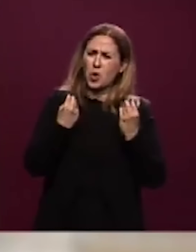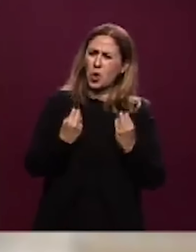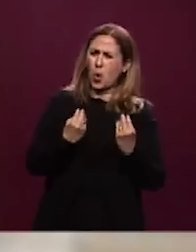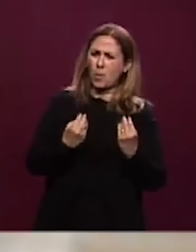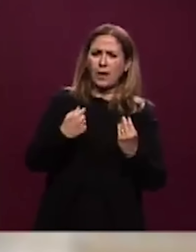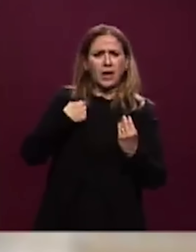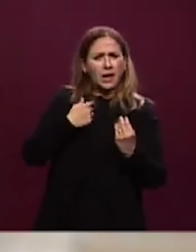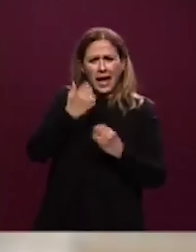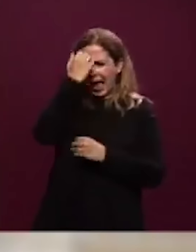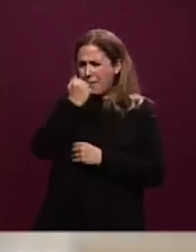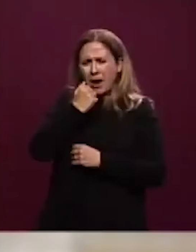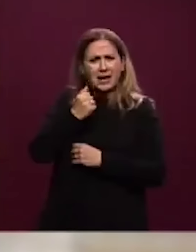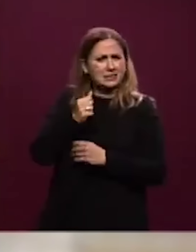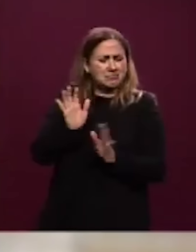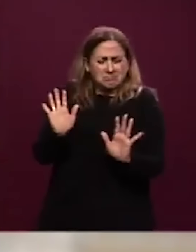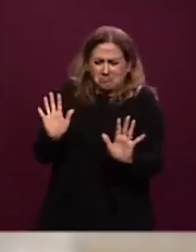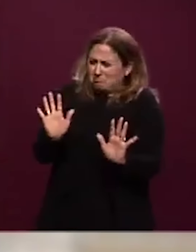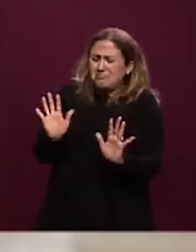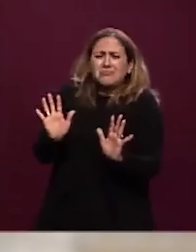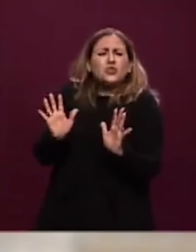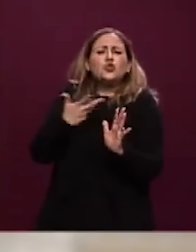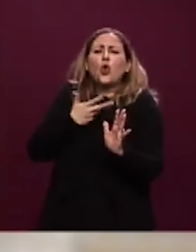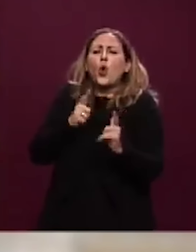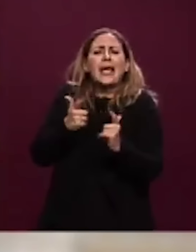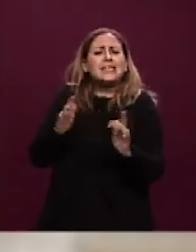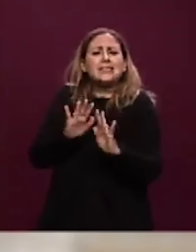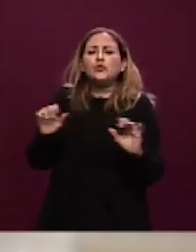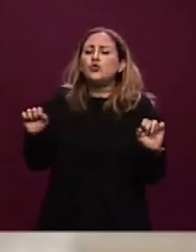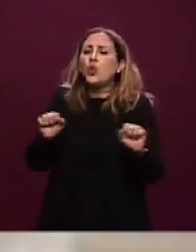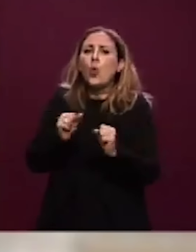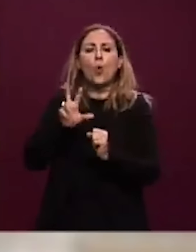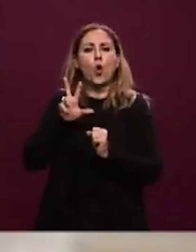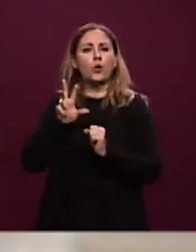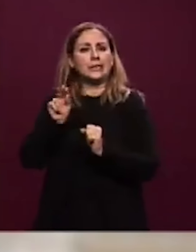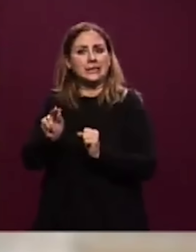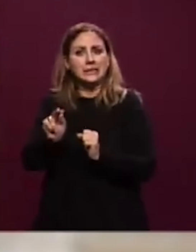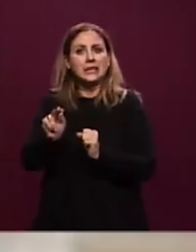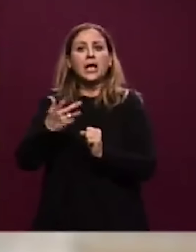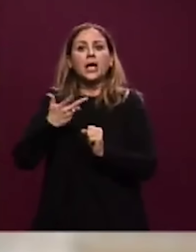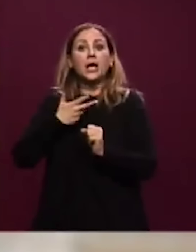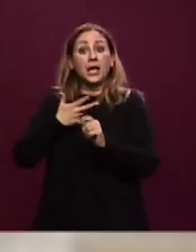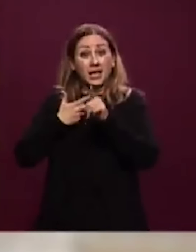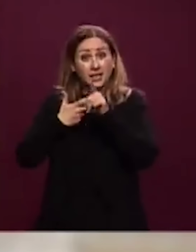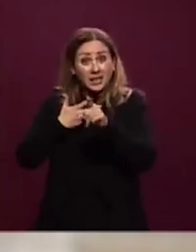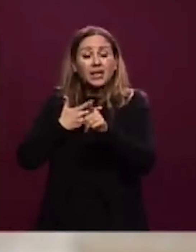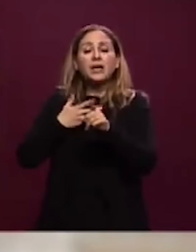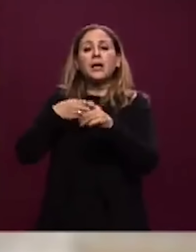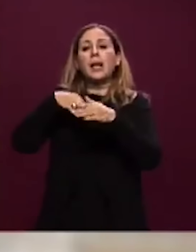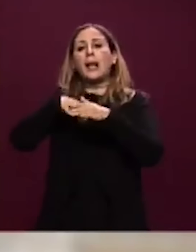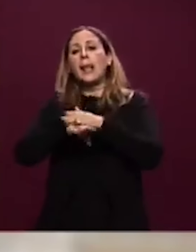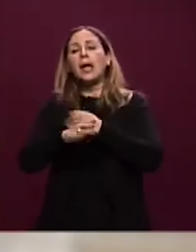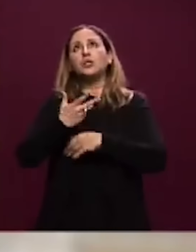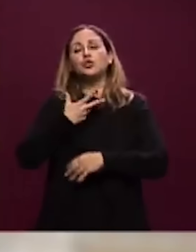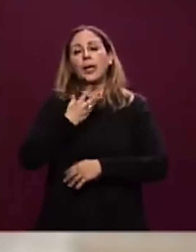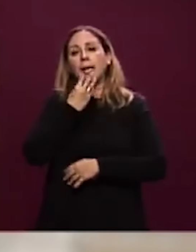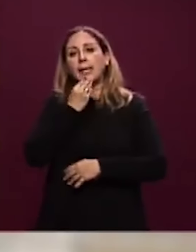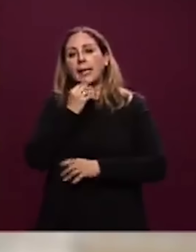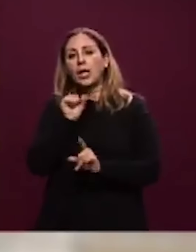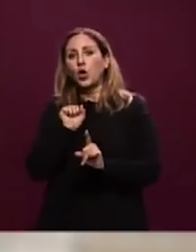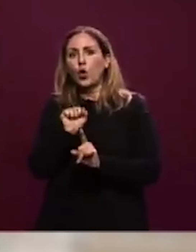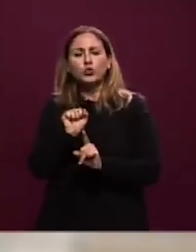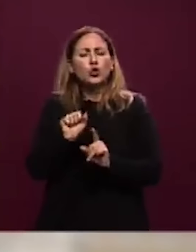non si deve permettere di dire che c'è una traccia che si tradisce un antisemitismo a dire che il